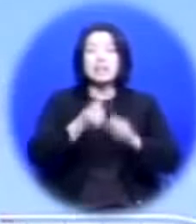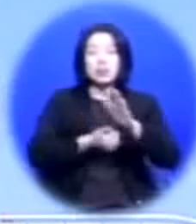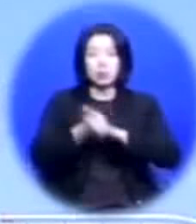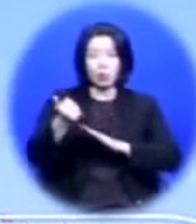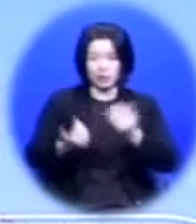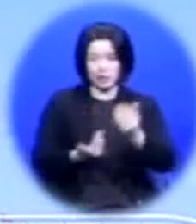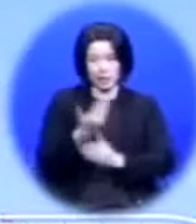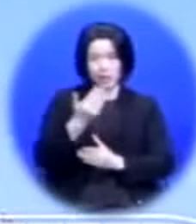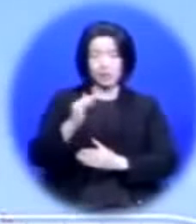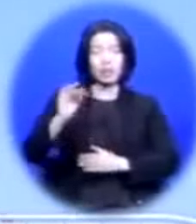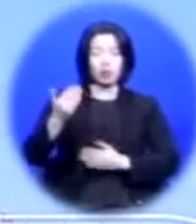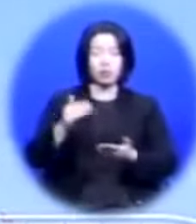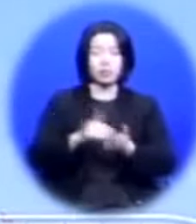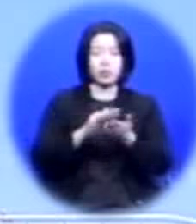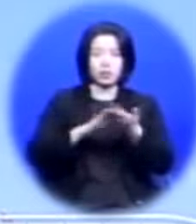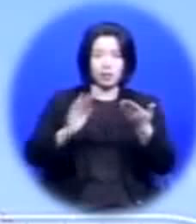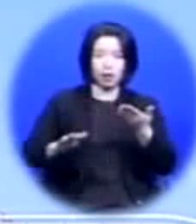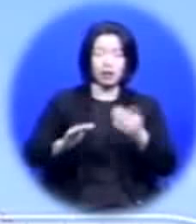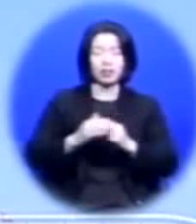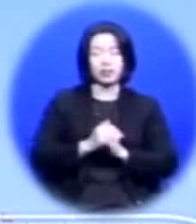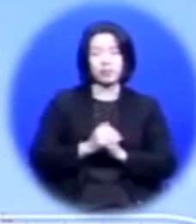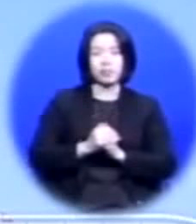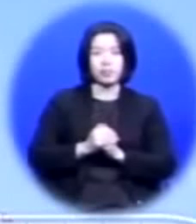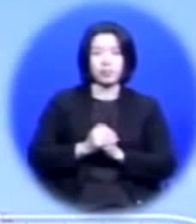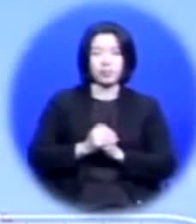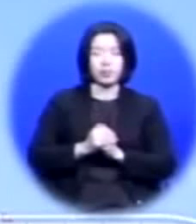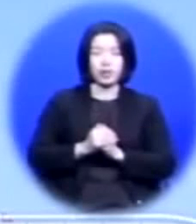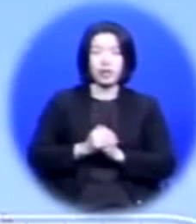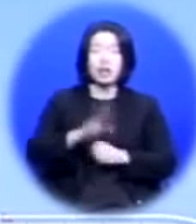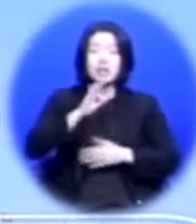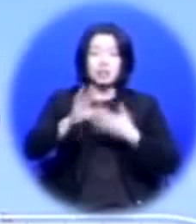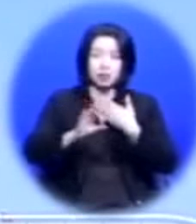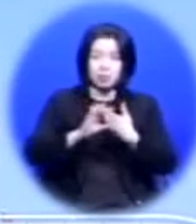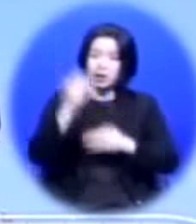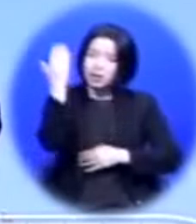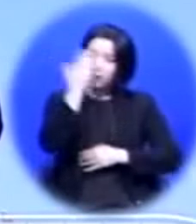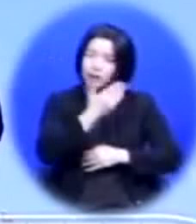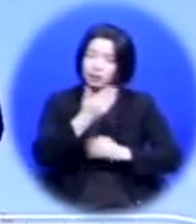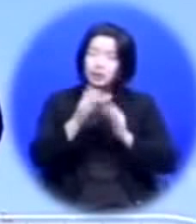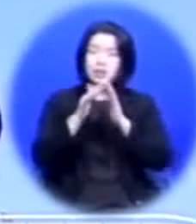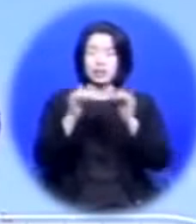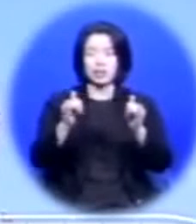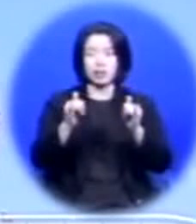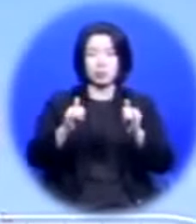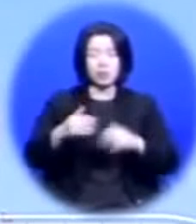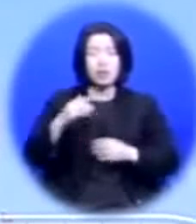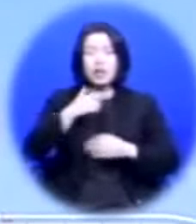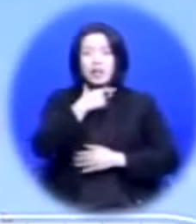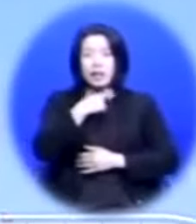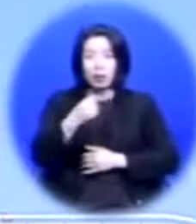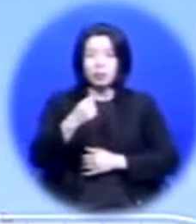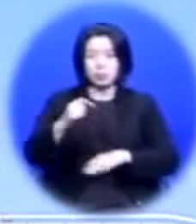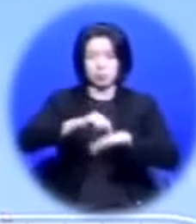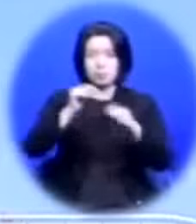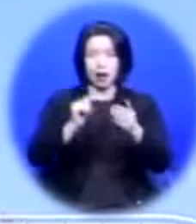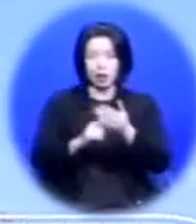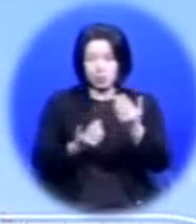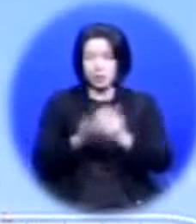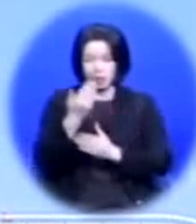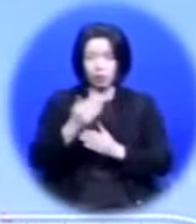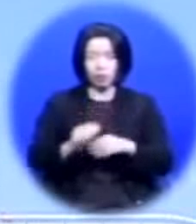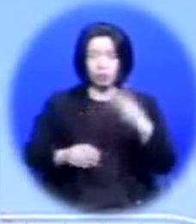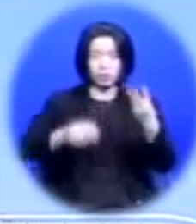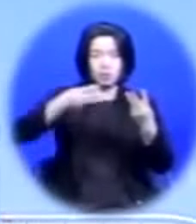수밖에 없습니다 하나님의 자녀가 됐다 그러면 깨끗한 사람이 되려는 마음이 일어나요 3절